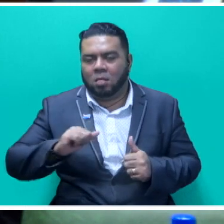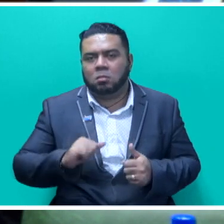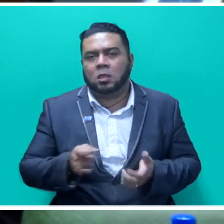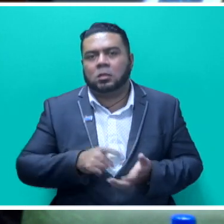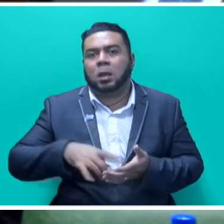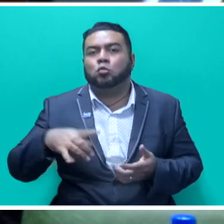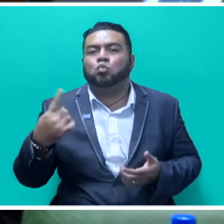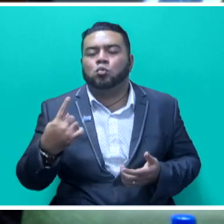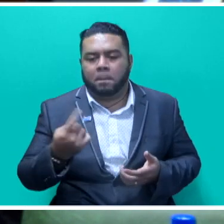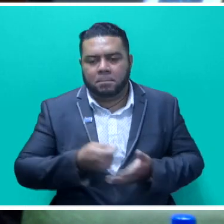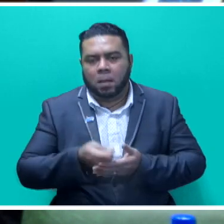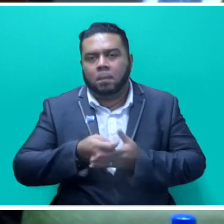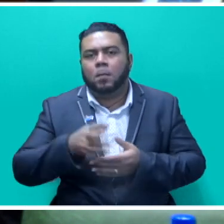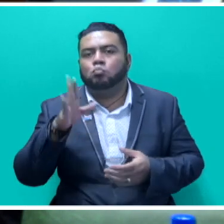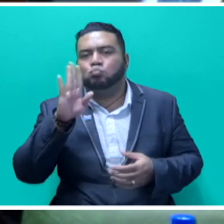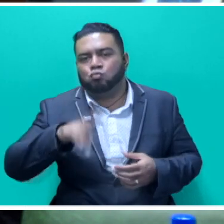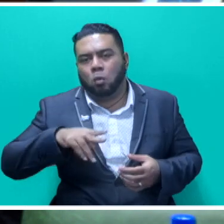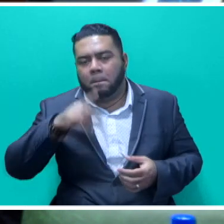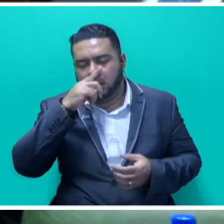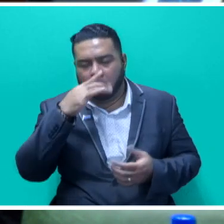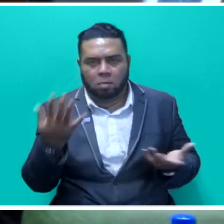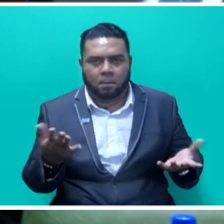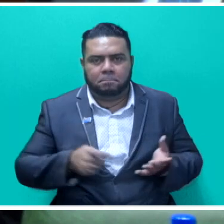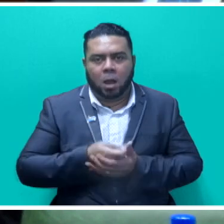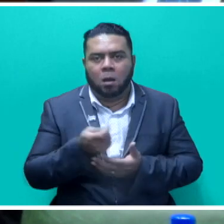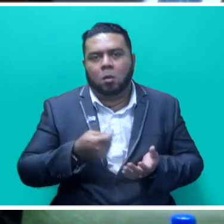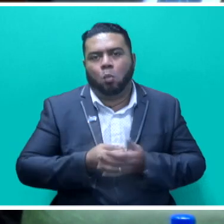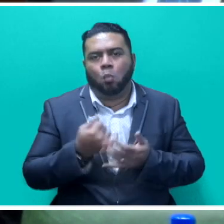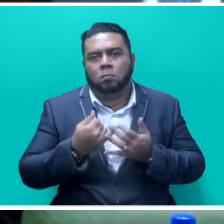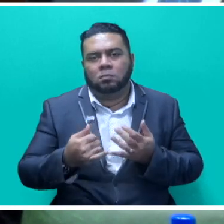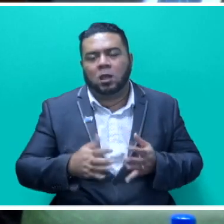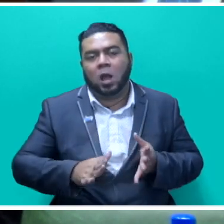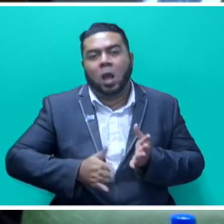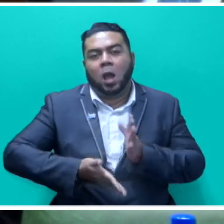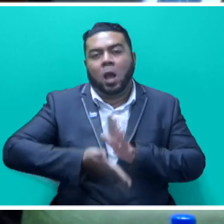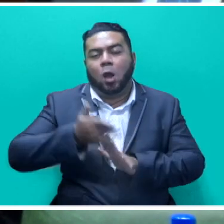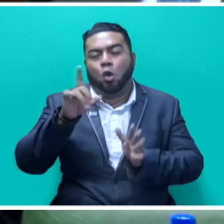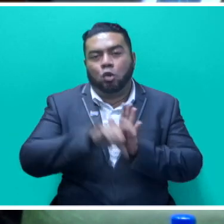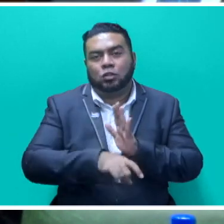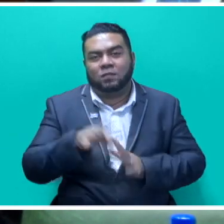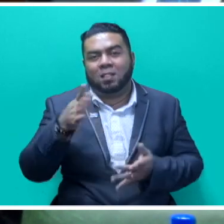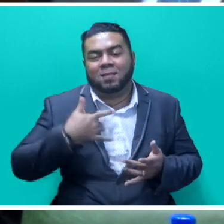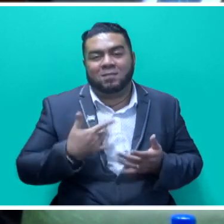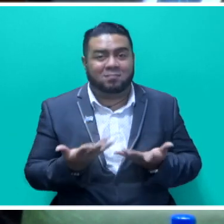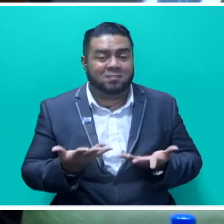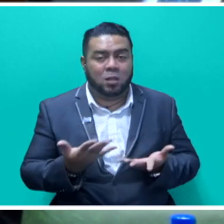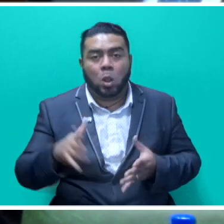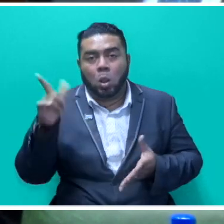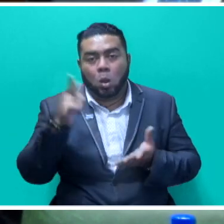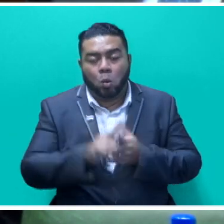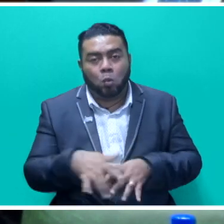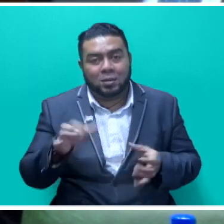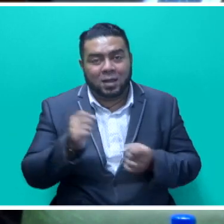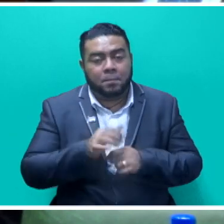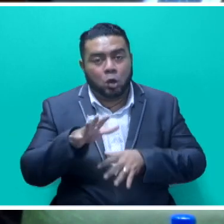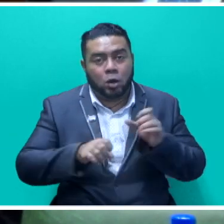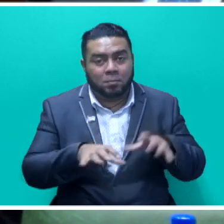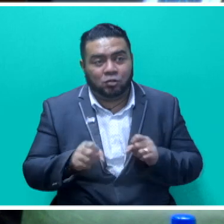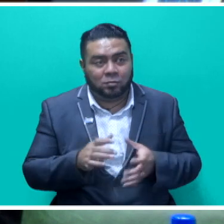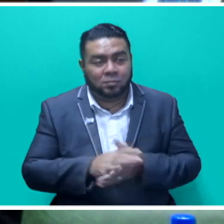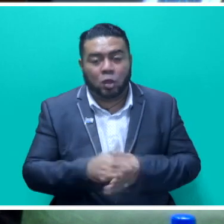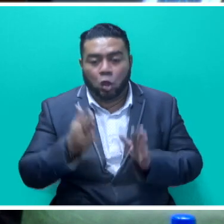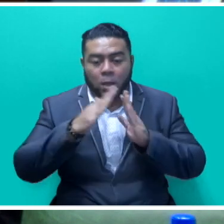हूँ, और मेरा माता की ओर से मैं चौथी पीढ़ी का गिरमिटिया वंशी हूँ। मैं केवल एक